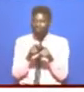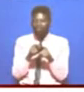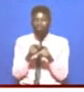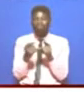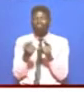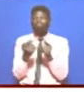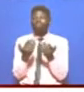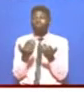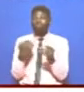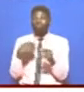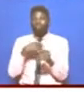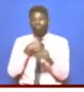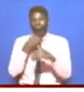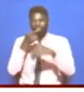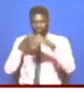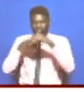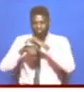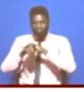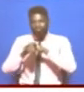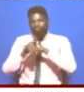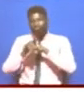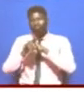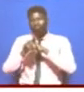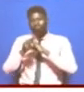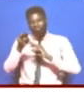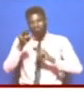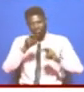na tunaona wananchi wa sehemu hii